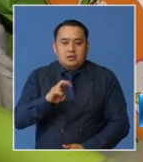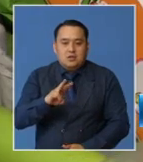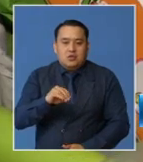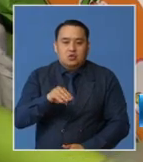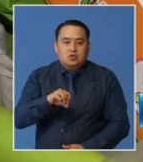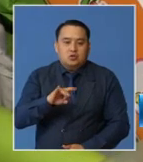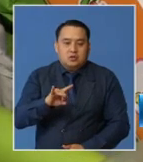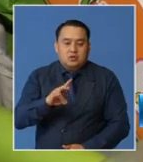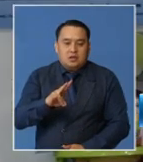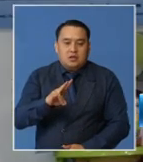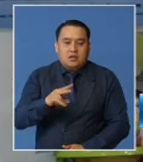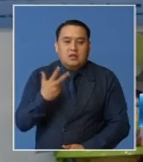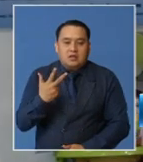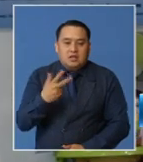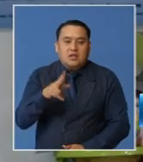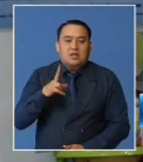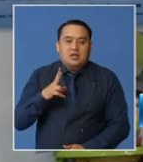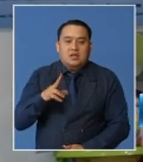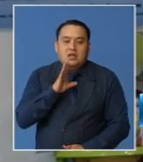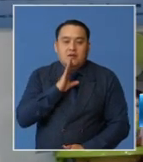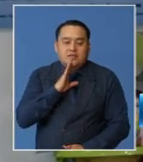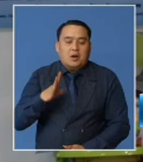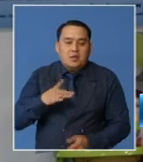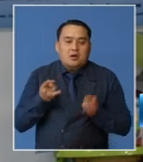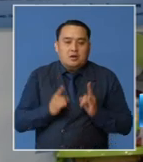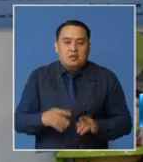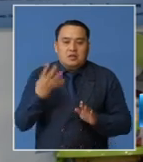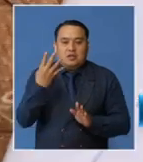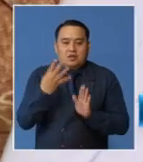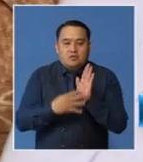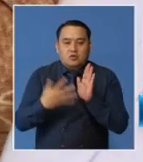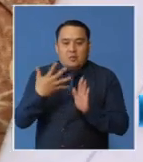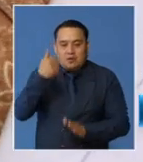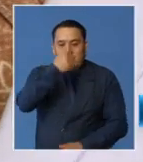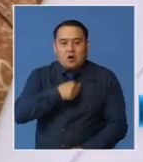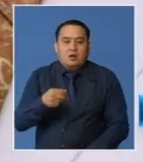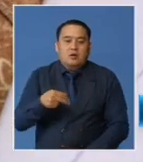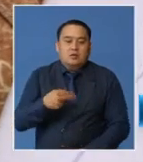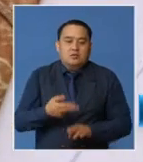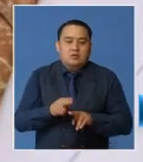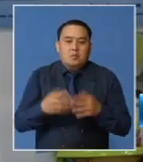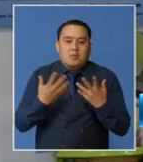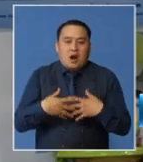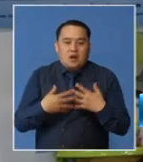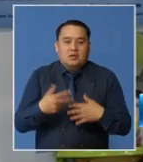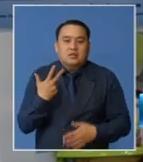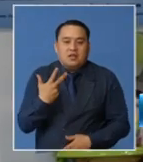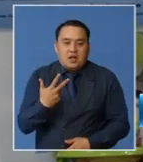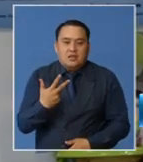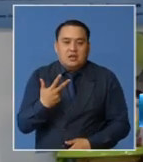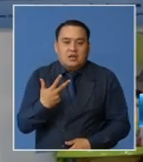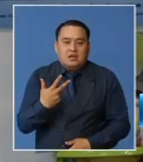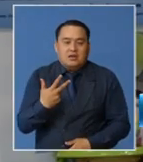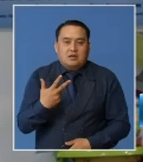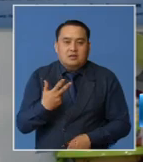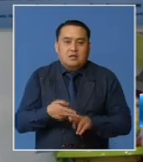Джурсун третий. После этого было три девочки, которые у нас родились уже в 1995 году. Это данные, наверное, уже по счету, наверное, третье